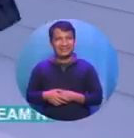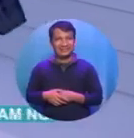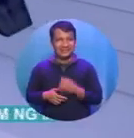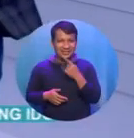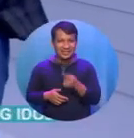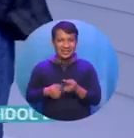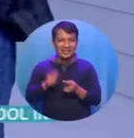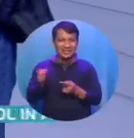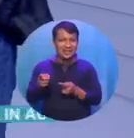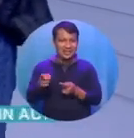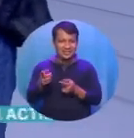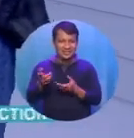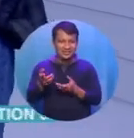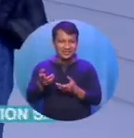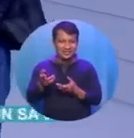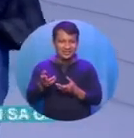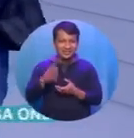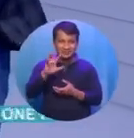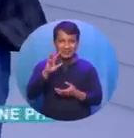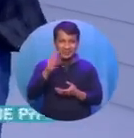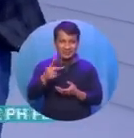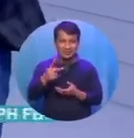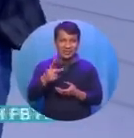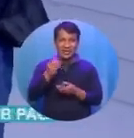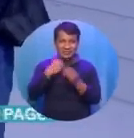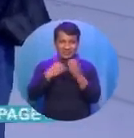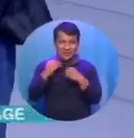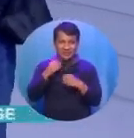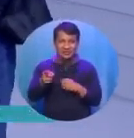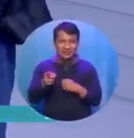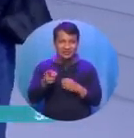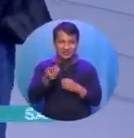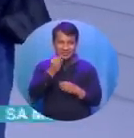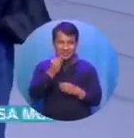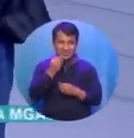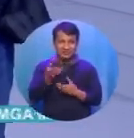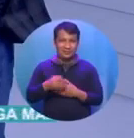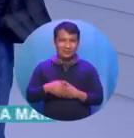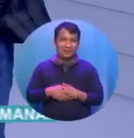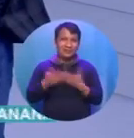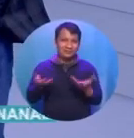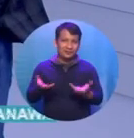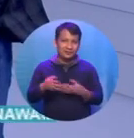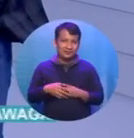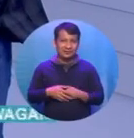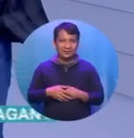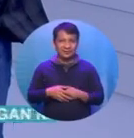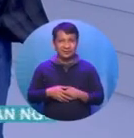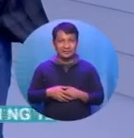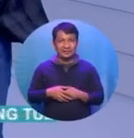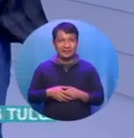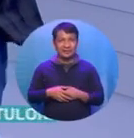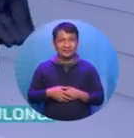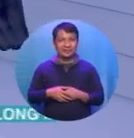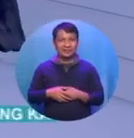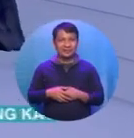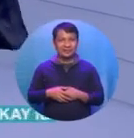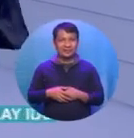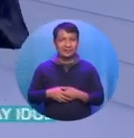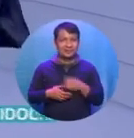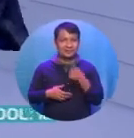Ma'am, anong... Yes, anong ulam? Ay, ulam po namin eh, ginisang ang palaya. Oh.